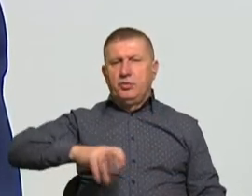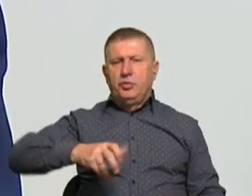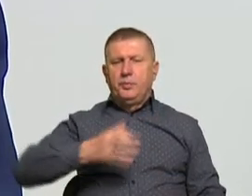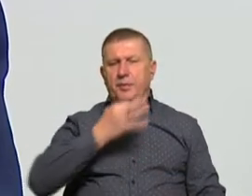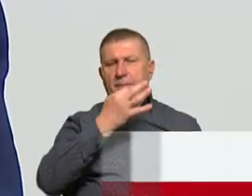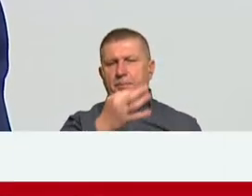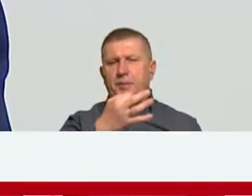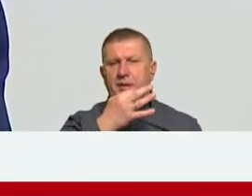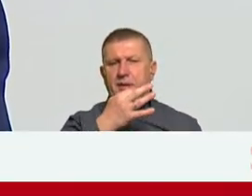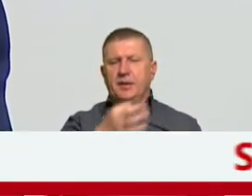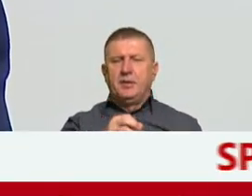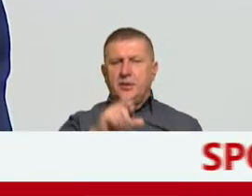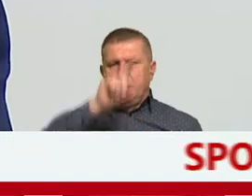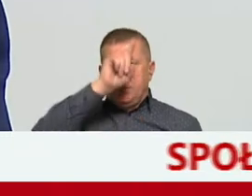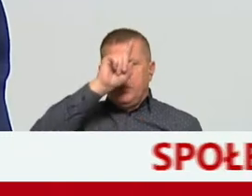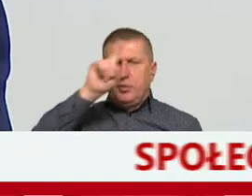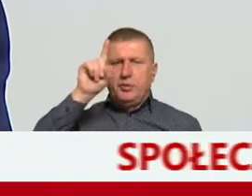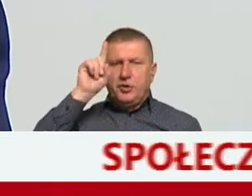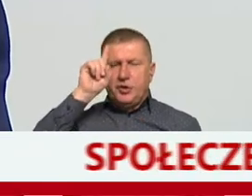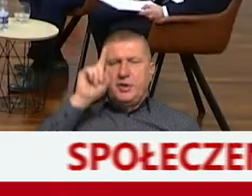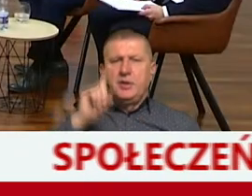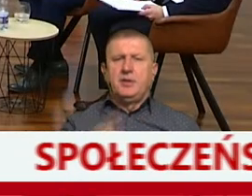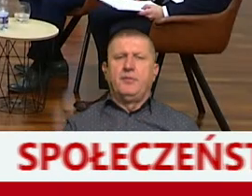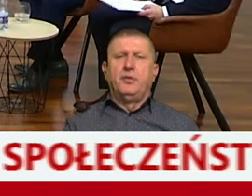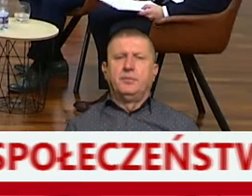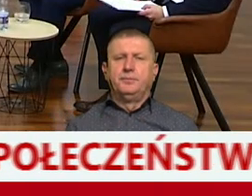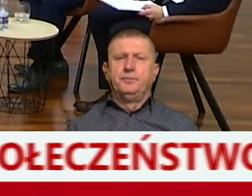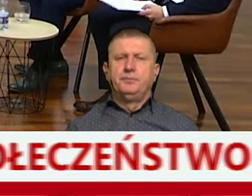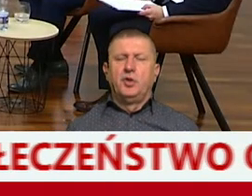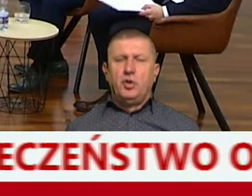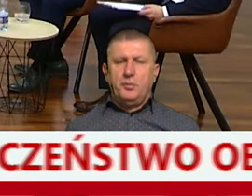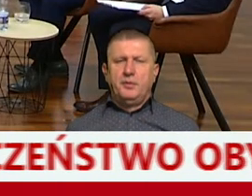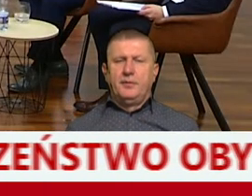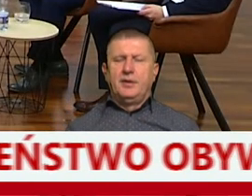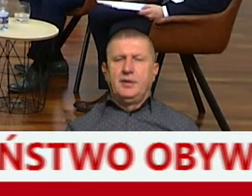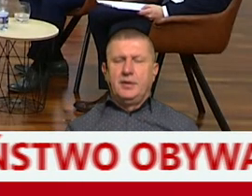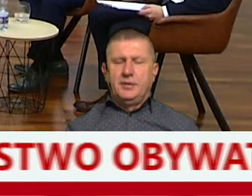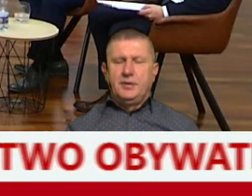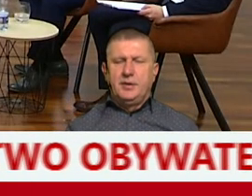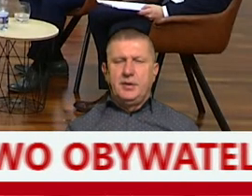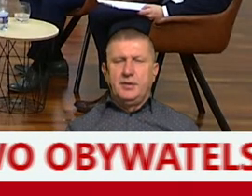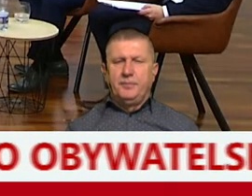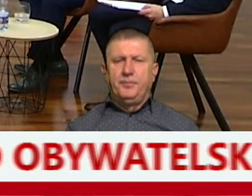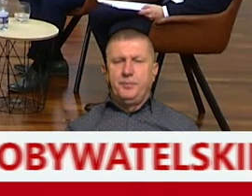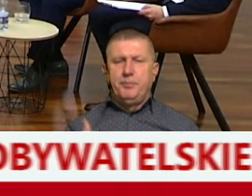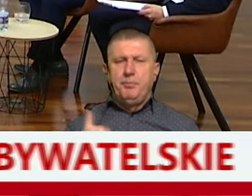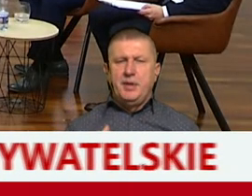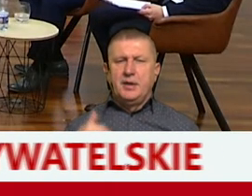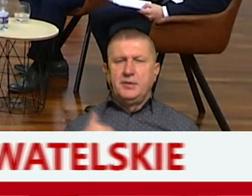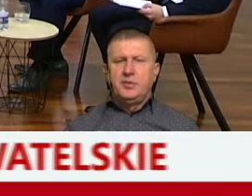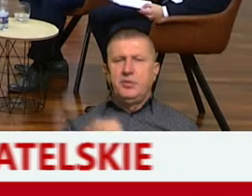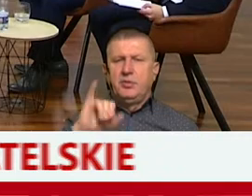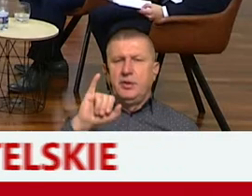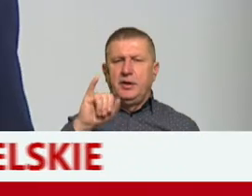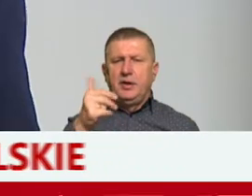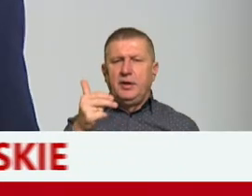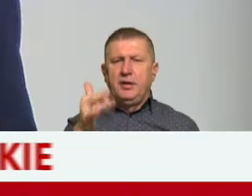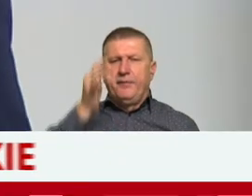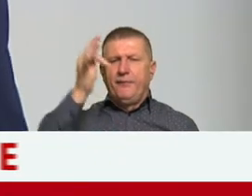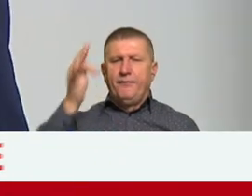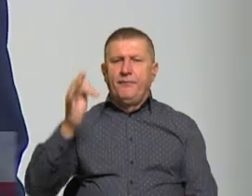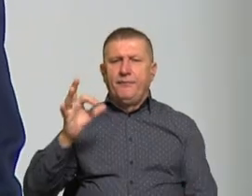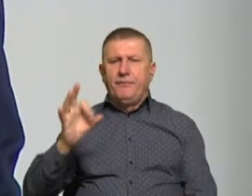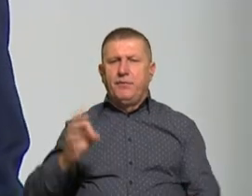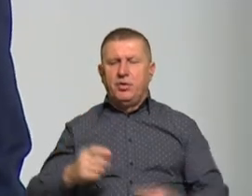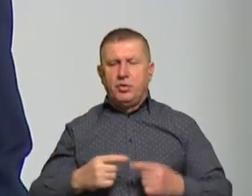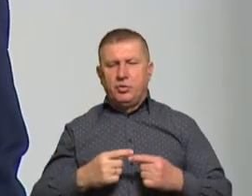Jest to społeczeństwo obywatelskie. Pytanie zadaje Mateusz Pietrzak, Bielsko Info. Szanowni Państwo, witam ponownie. Pytanie